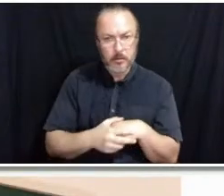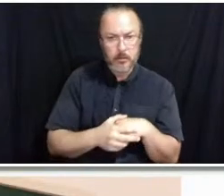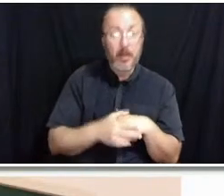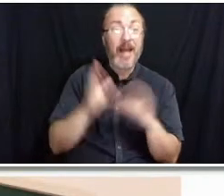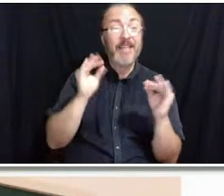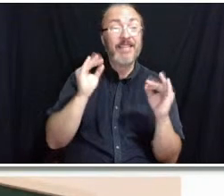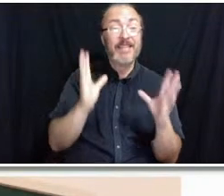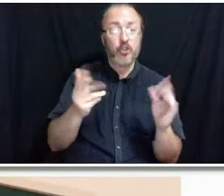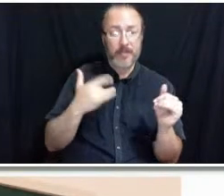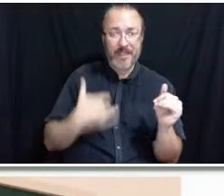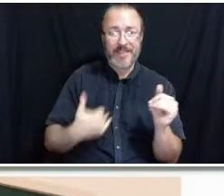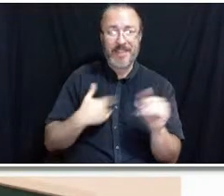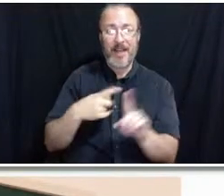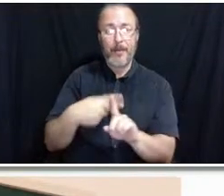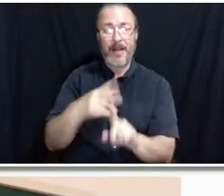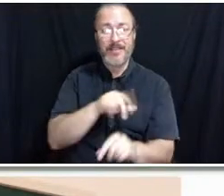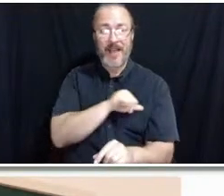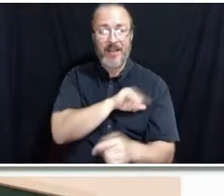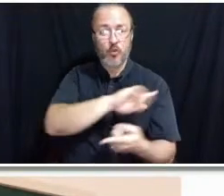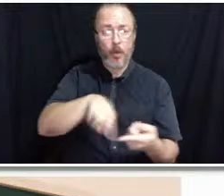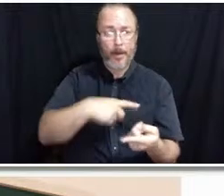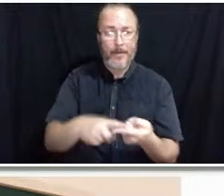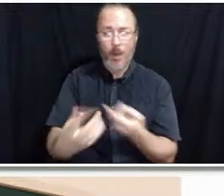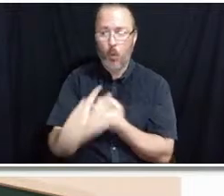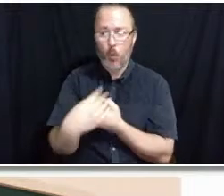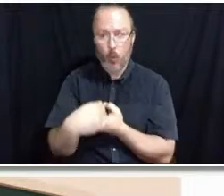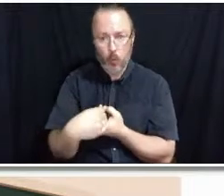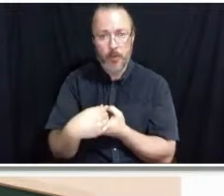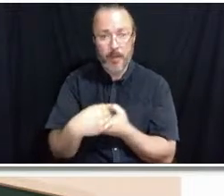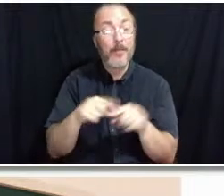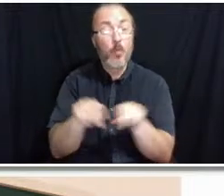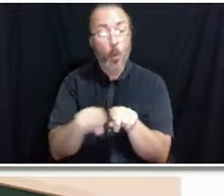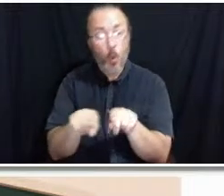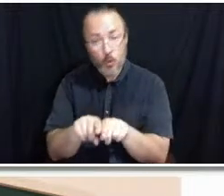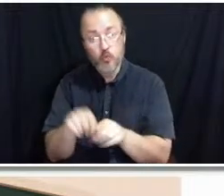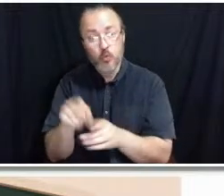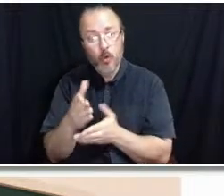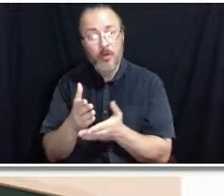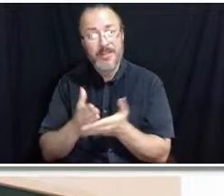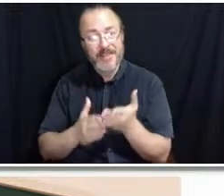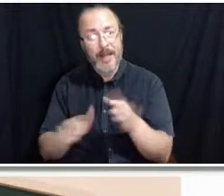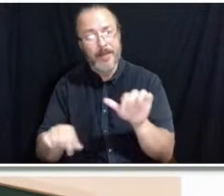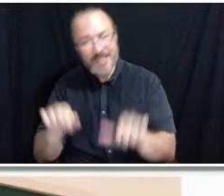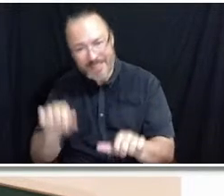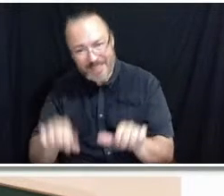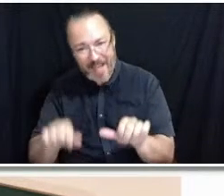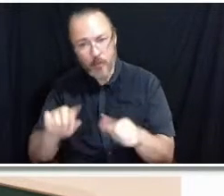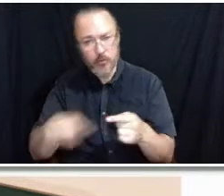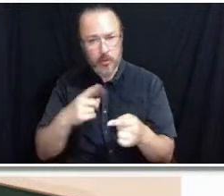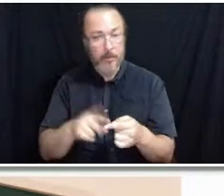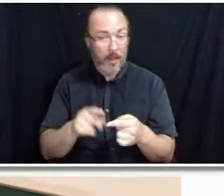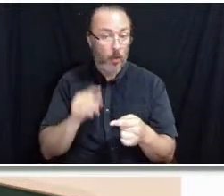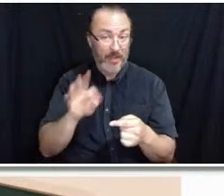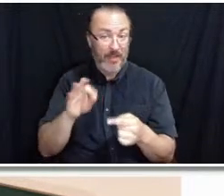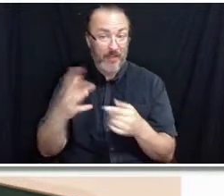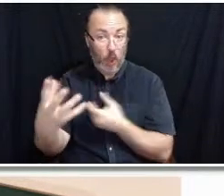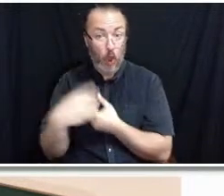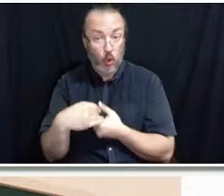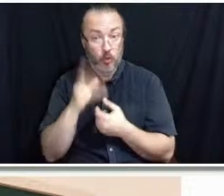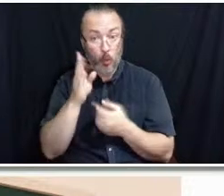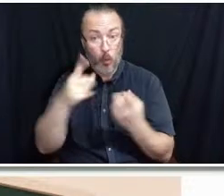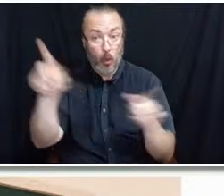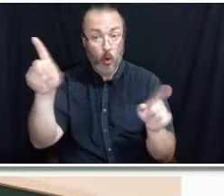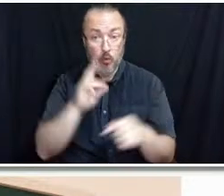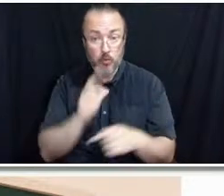Les enseignants ont tendance à avoir des attitudes positives envers l'inclusion, mais ils peuvent aussi avoir des doutes concernant la faisabilité de l'inclusion.